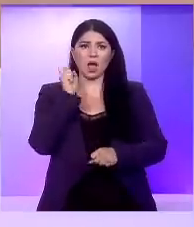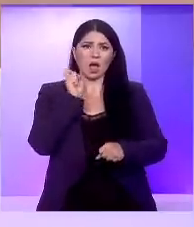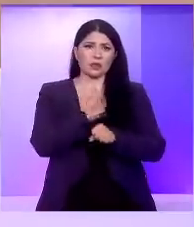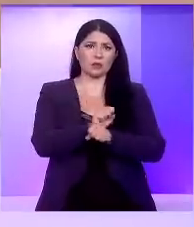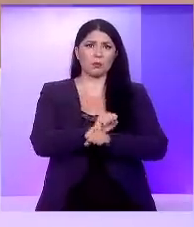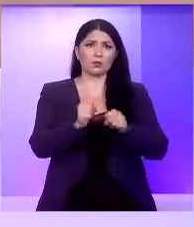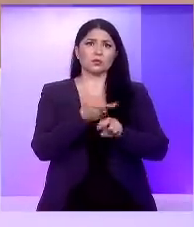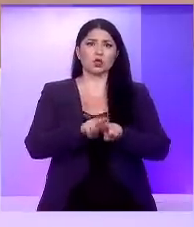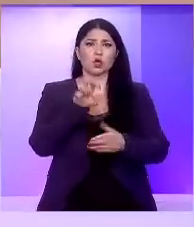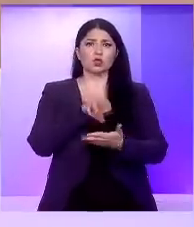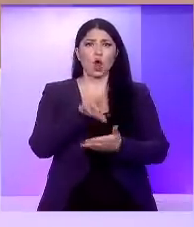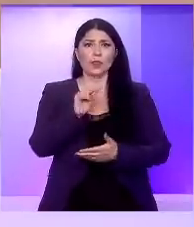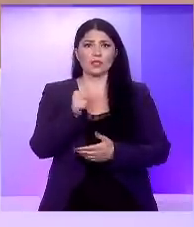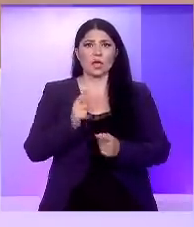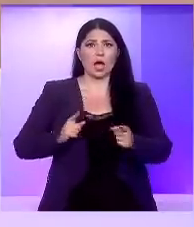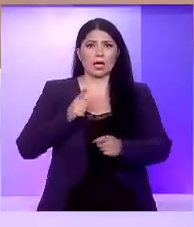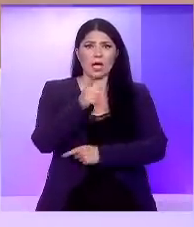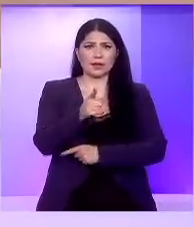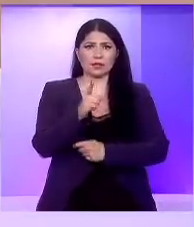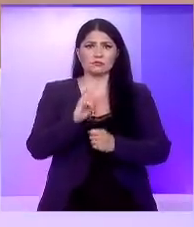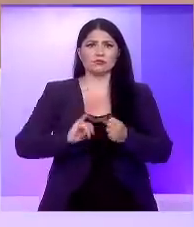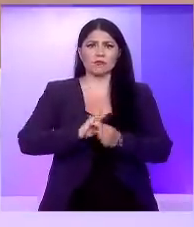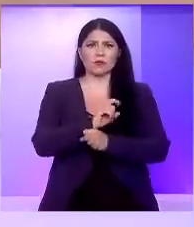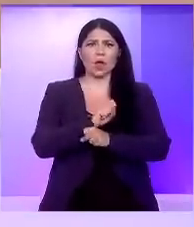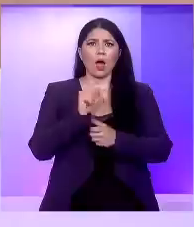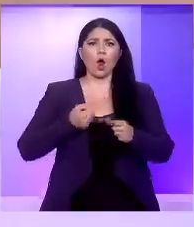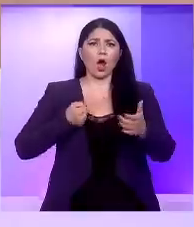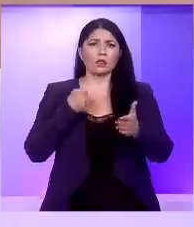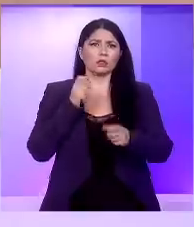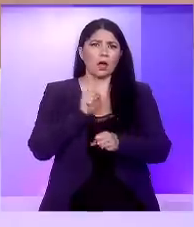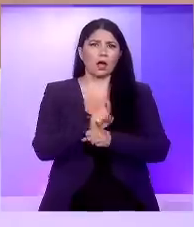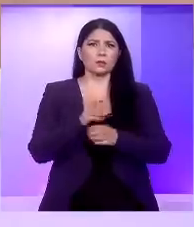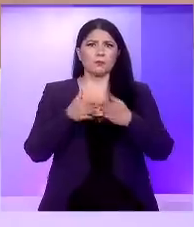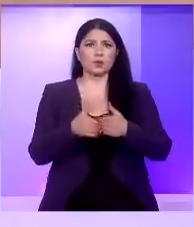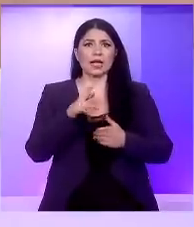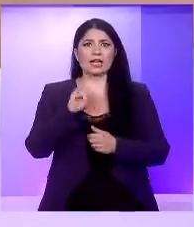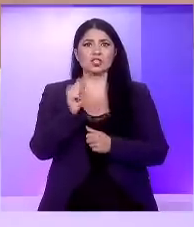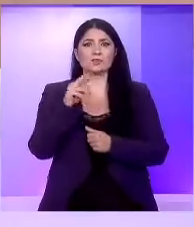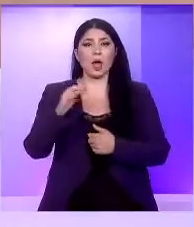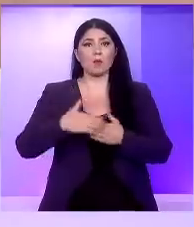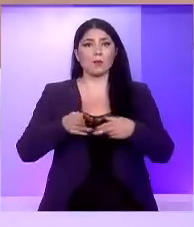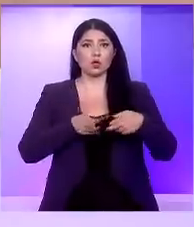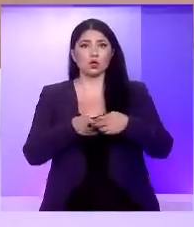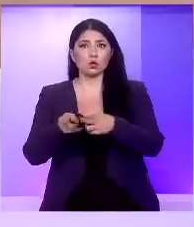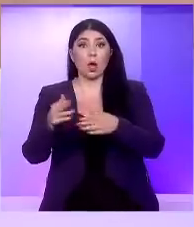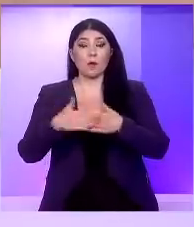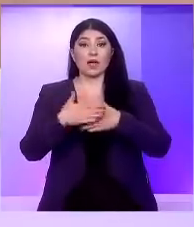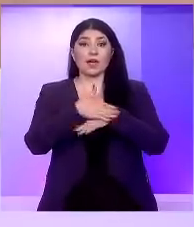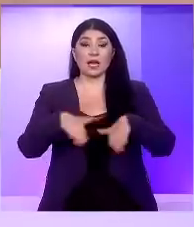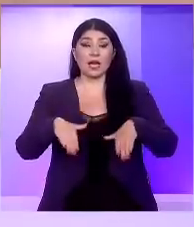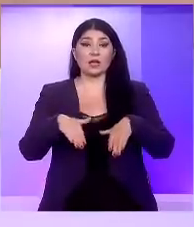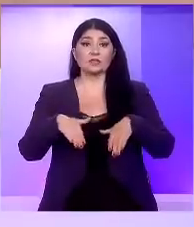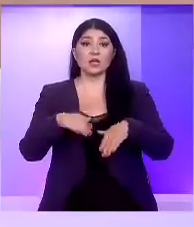nou regiunea Odessa. Rachete și drone au lovit porturile Reni și Izmail, situate pe Dunăre, în apropierea graniței